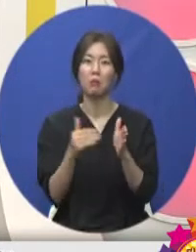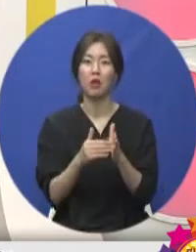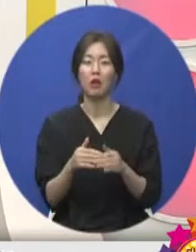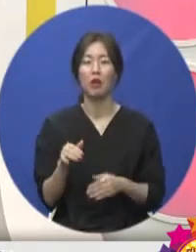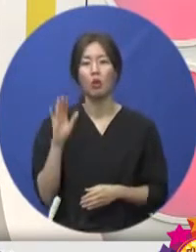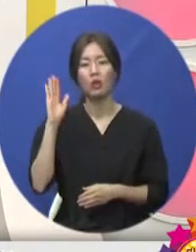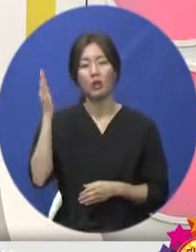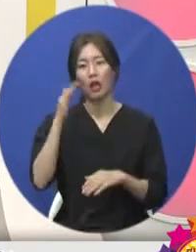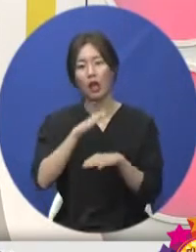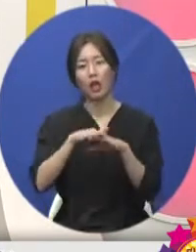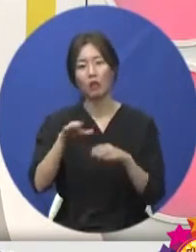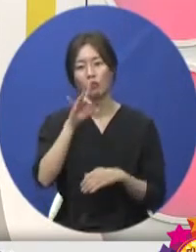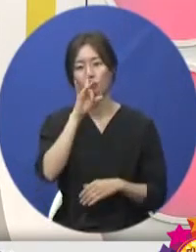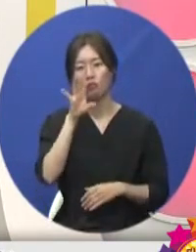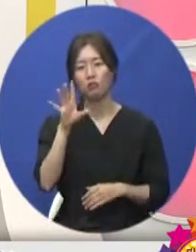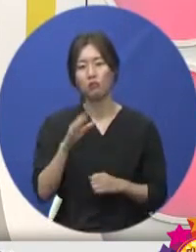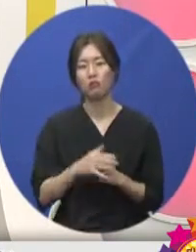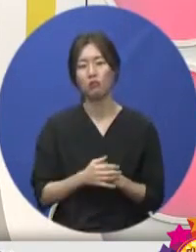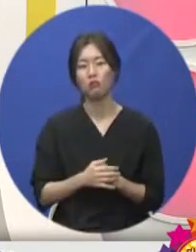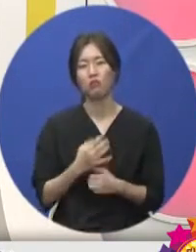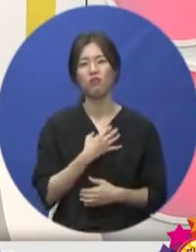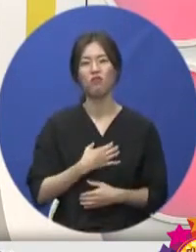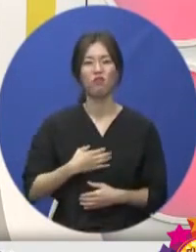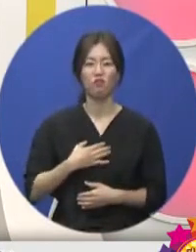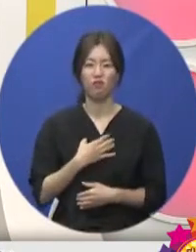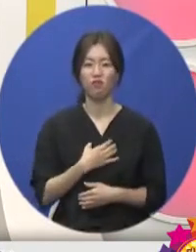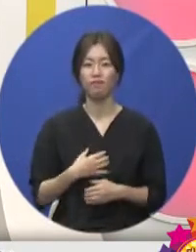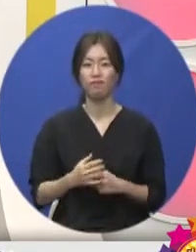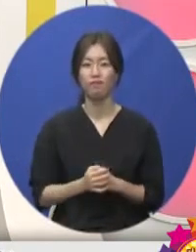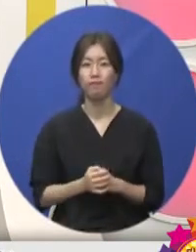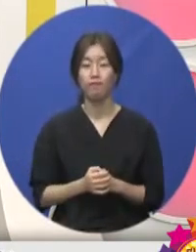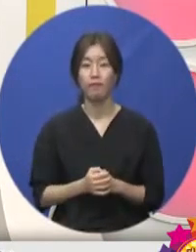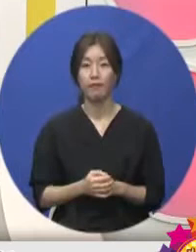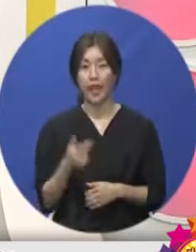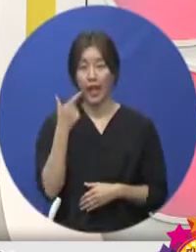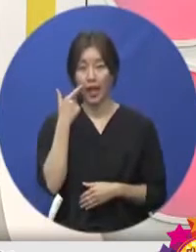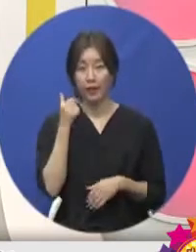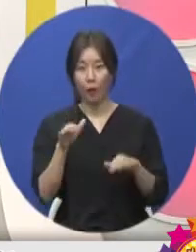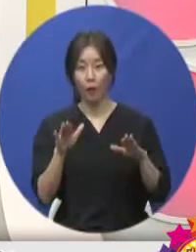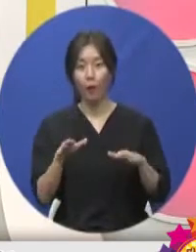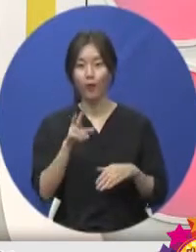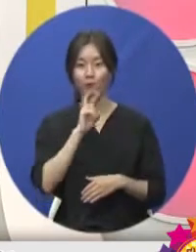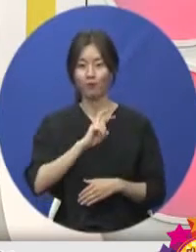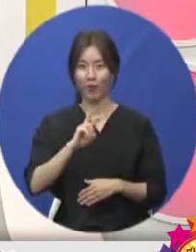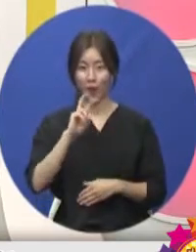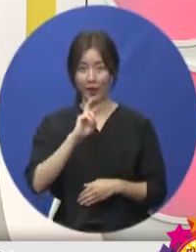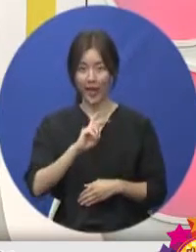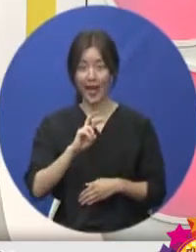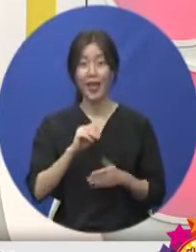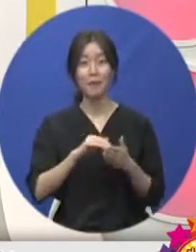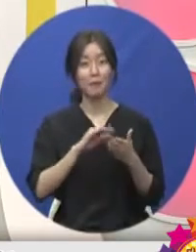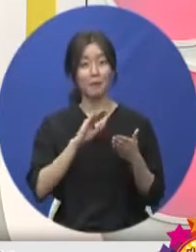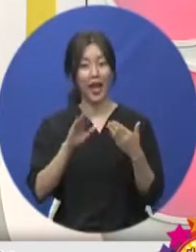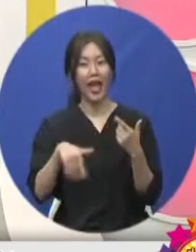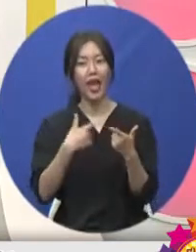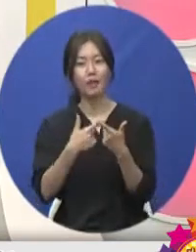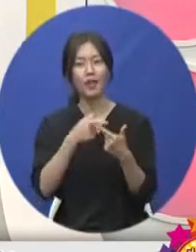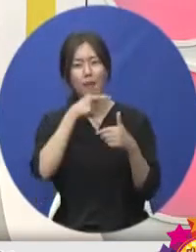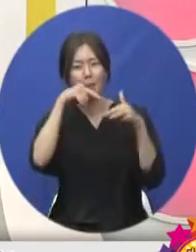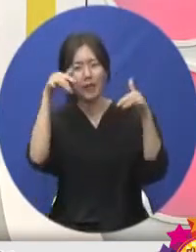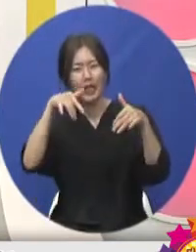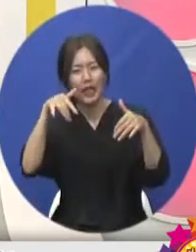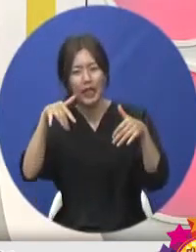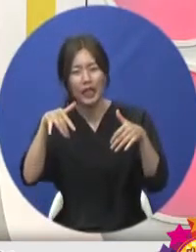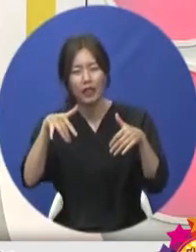안 됩니다. 좀 많이 많이 왔네. 큰일이네. 아버님이 이 노래를 불러주셔서 네. 부산에 단비가 많이 왔으면